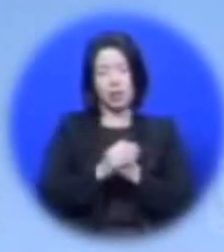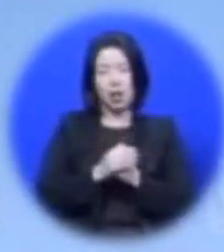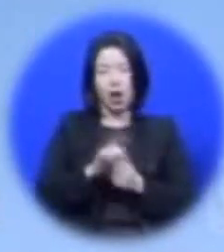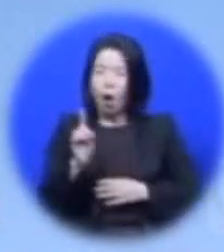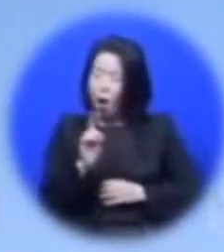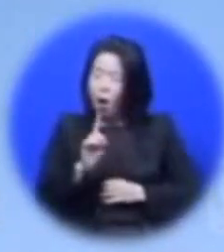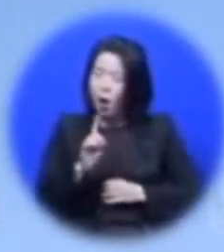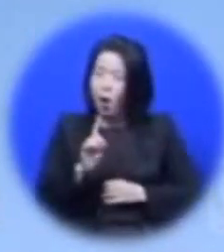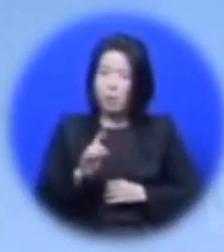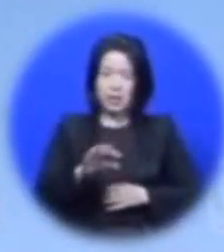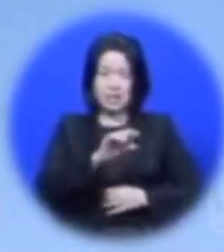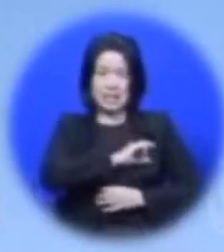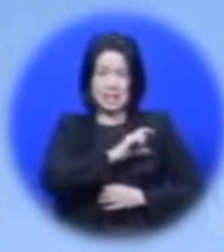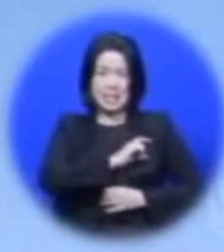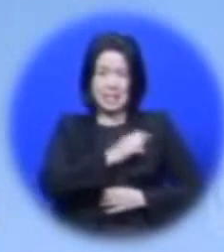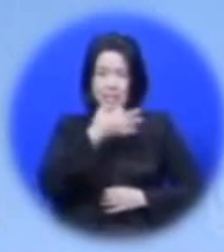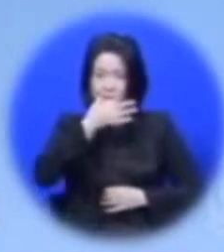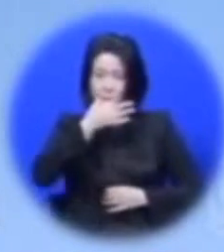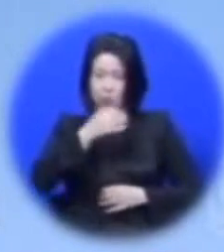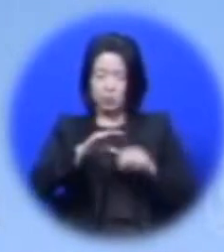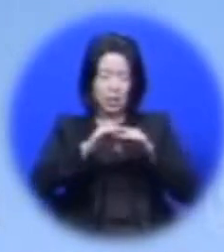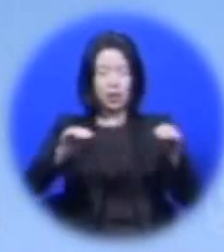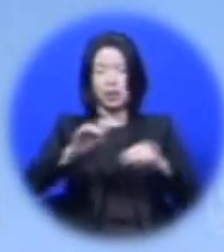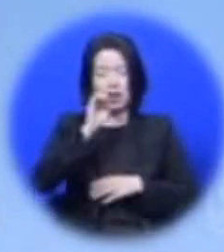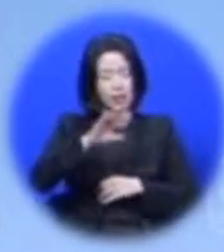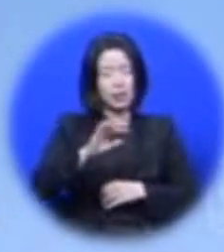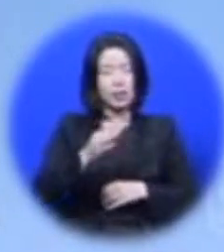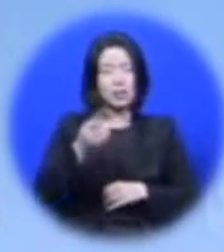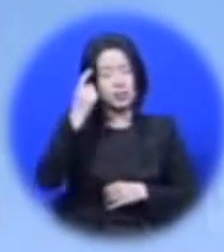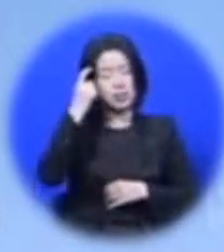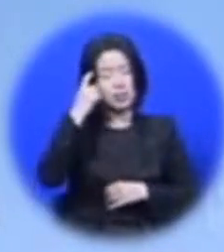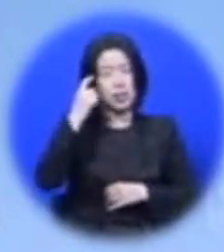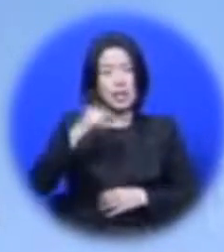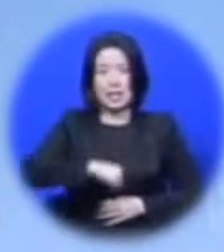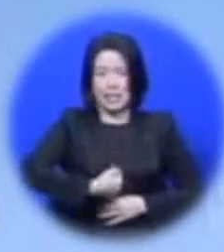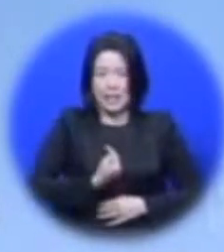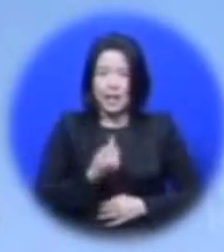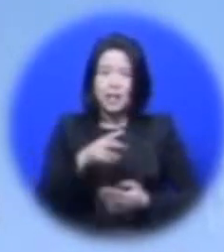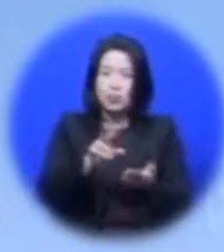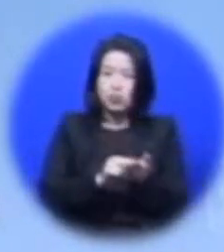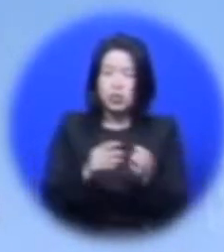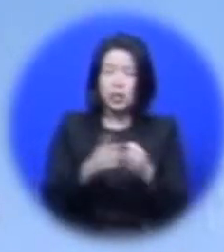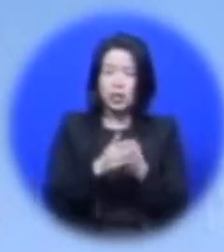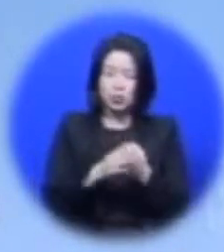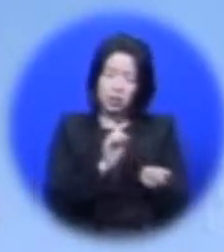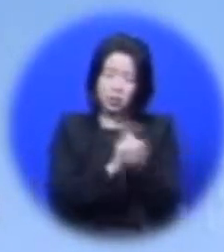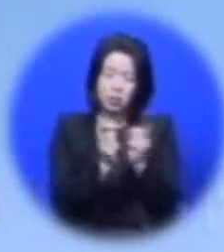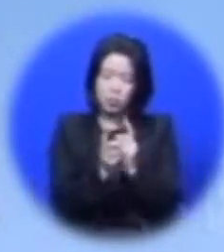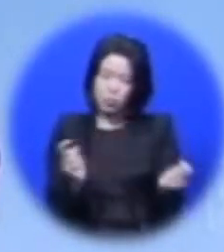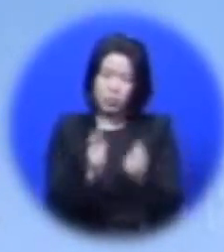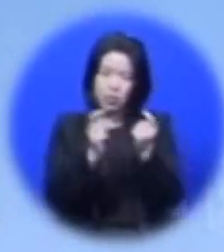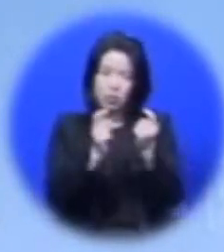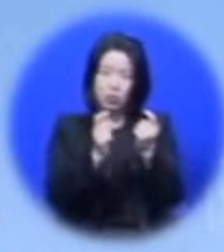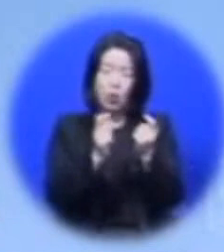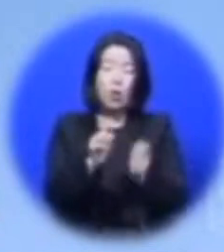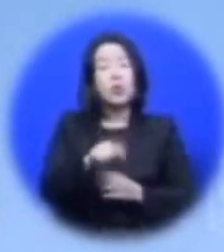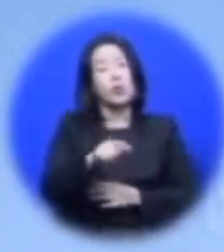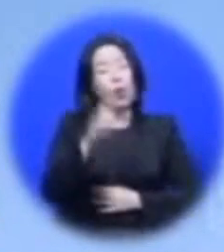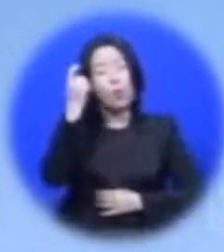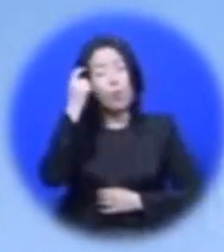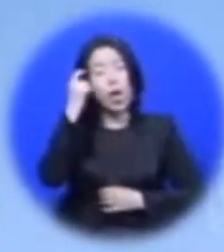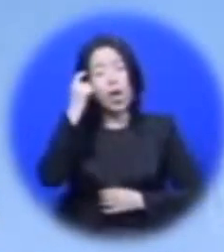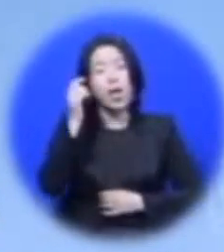어쩌면 그렇게 명예 욕심이 해결이 안 되는지, 자리 문제 때문에 서로 다투고, 이거 왜 그렇지요?